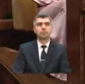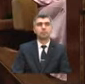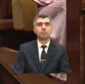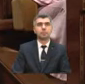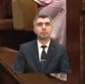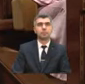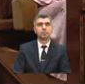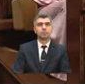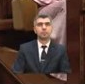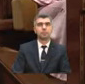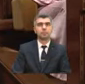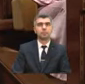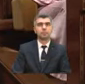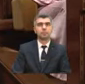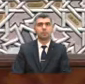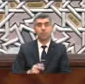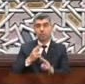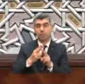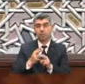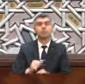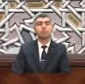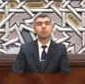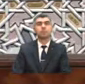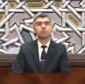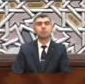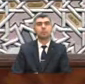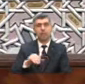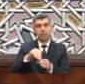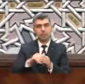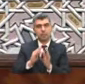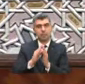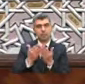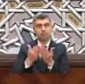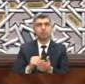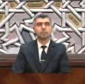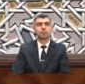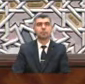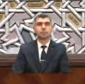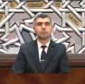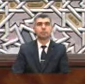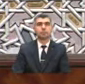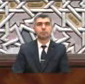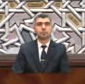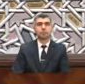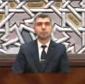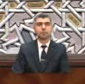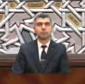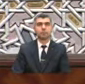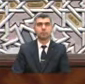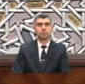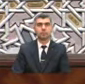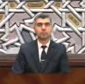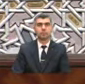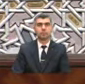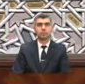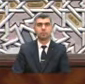الكلمة الآن للسيد النائب رشيد الحموني باسم المجموعة النيابية للتقدم